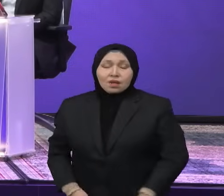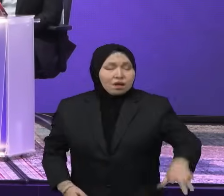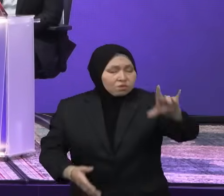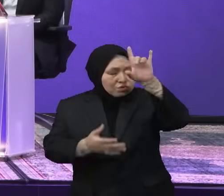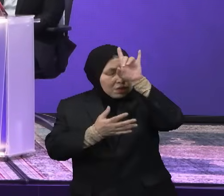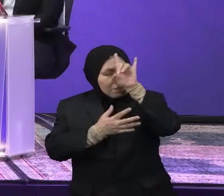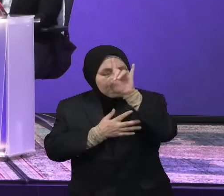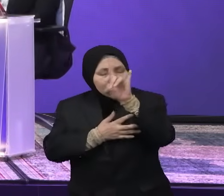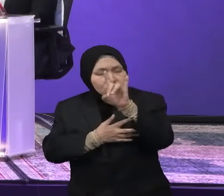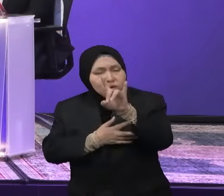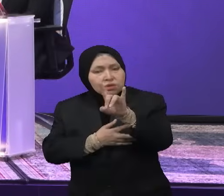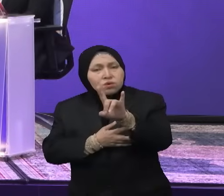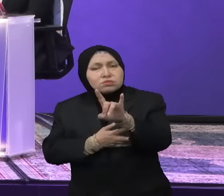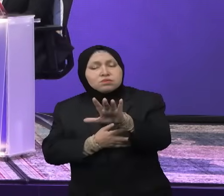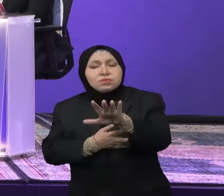Auzubillahi minasyaitanir rajim.